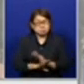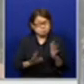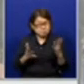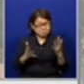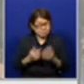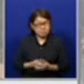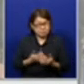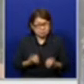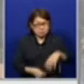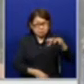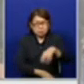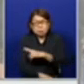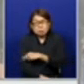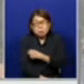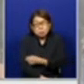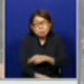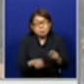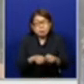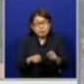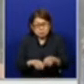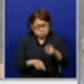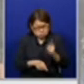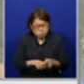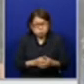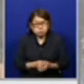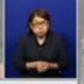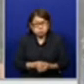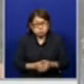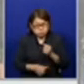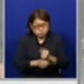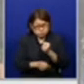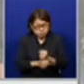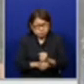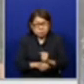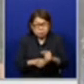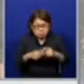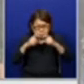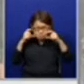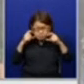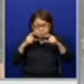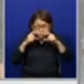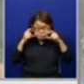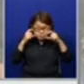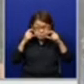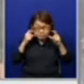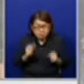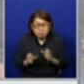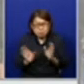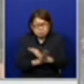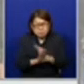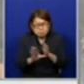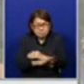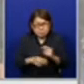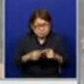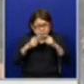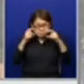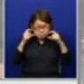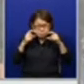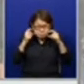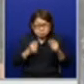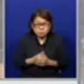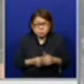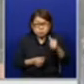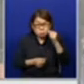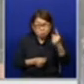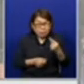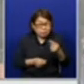ทีมงานบอกว่าต้องใส่แมสเวนหนึ่งหรือวันหนึ่งเนี่ยแค่แผ่นเดียวในช่วงนั้นอดโคยกันมากเขาก็กังว